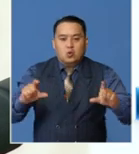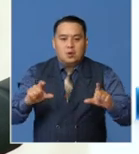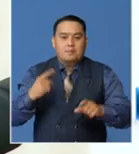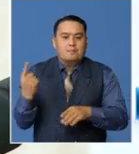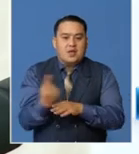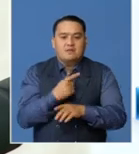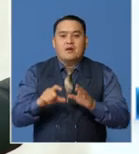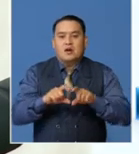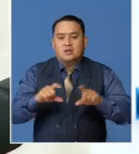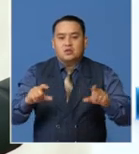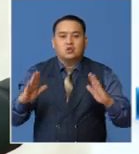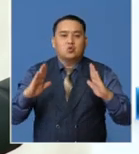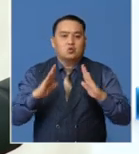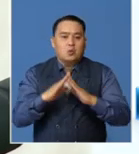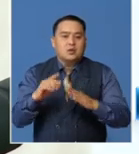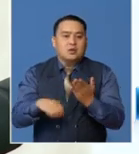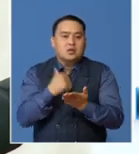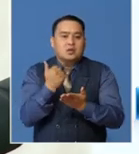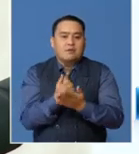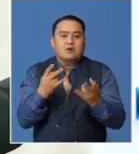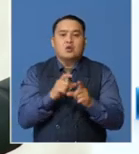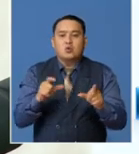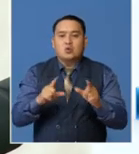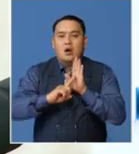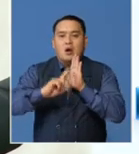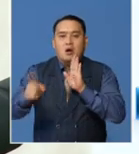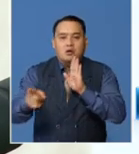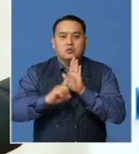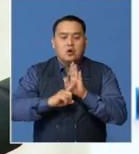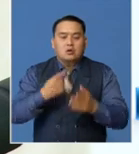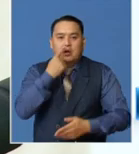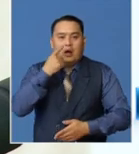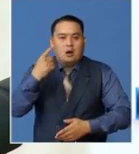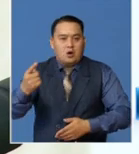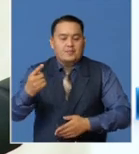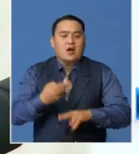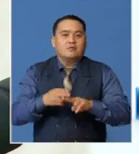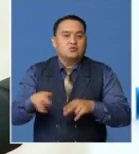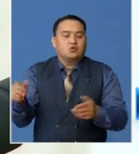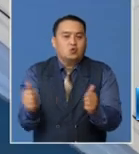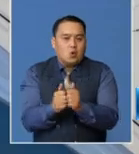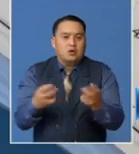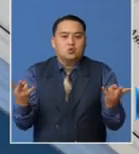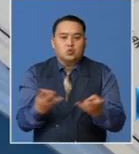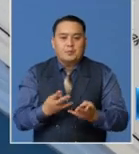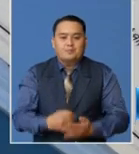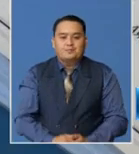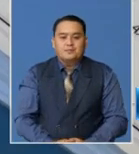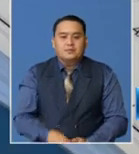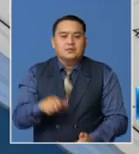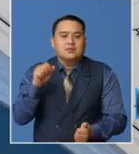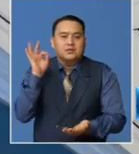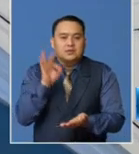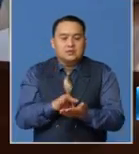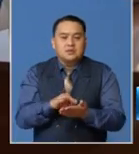первом этаже дома самое главное чтобы люди не ездили за помощью куда-то далеко все должно быть рядом целью снижение дефицита